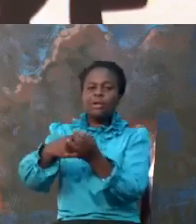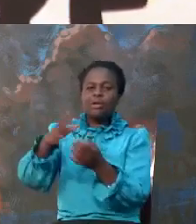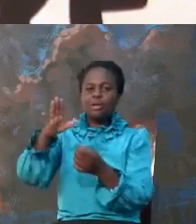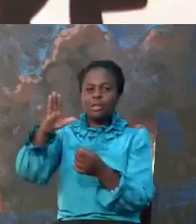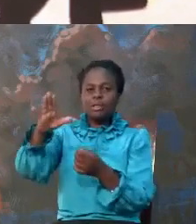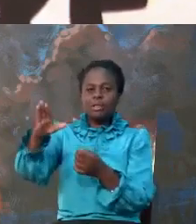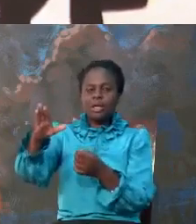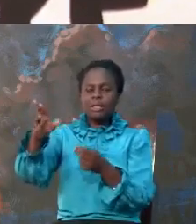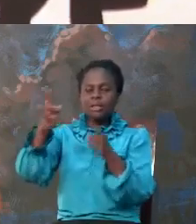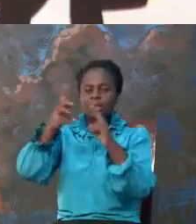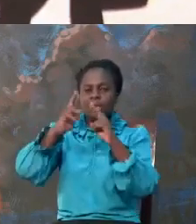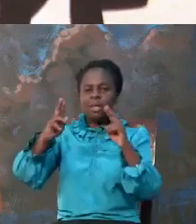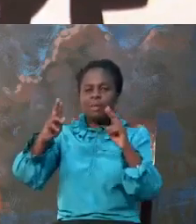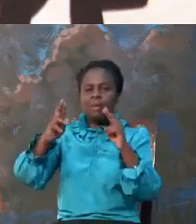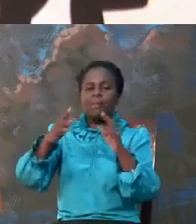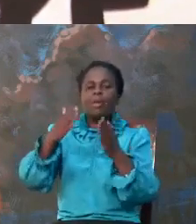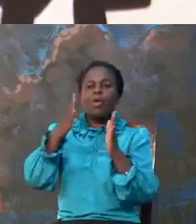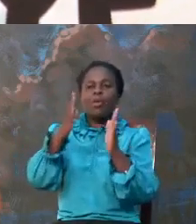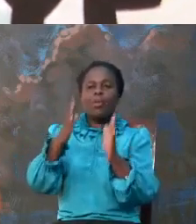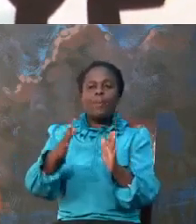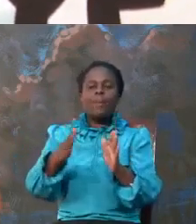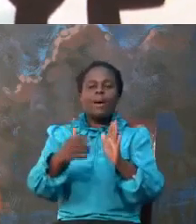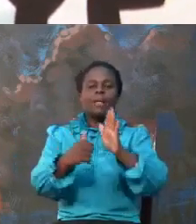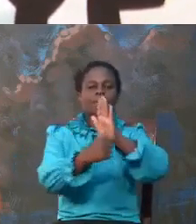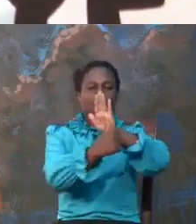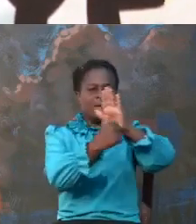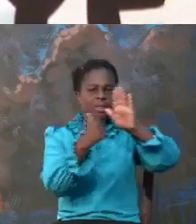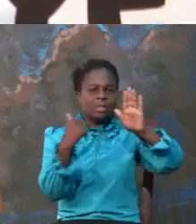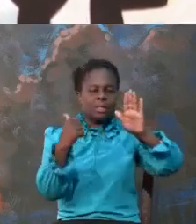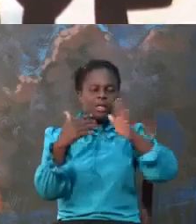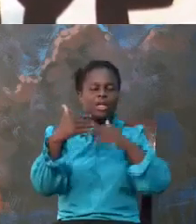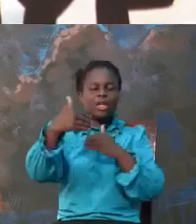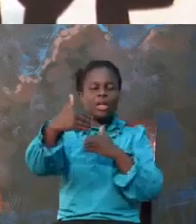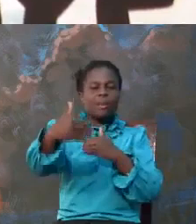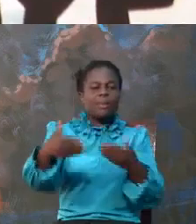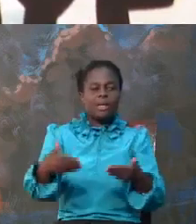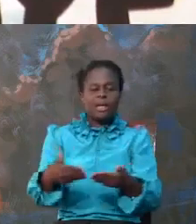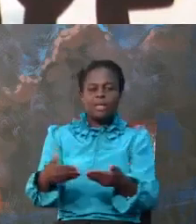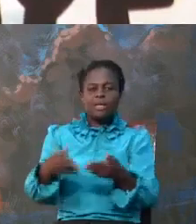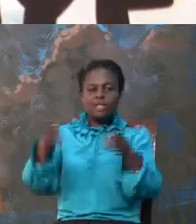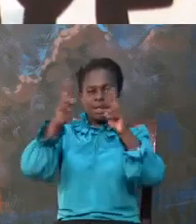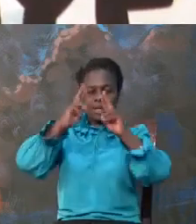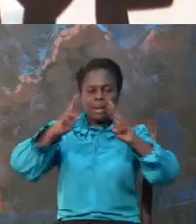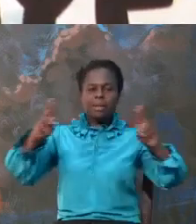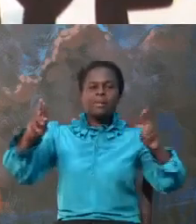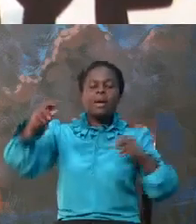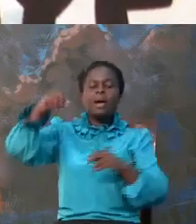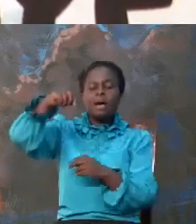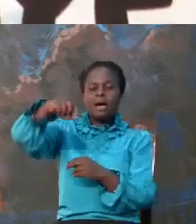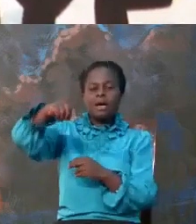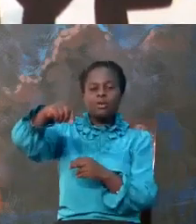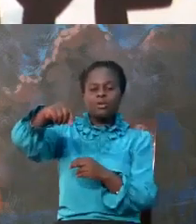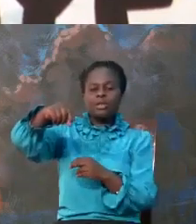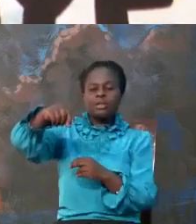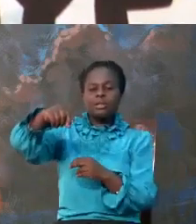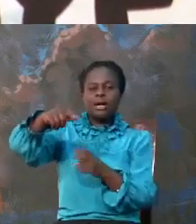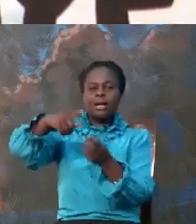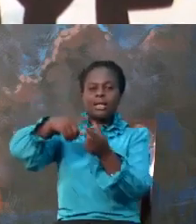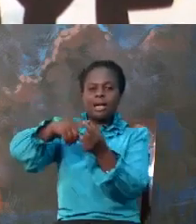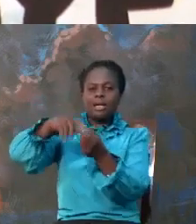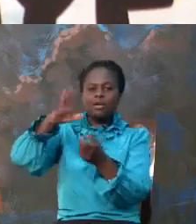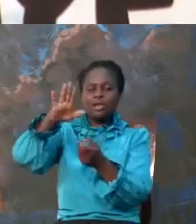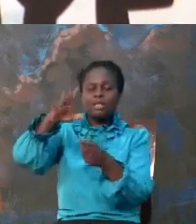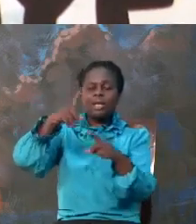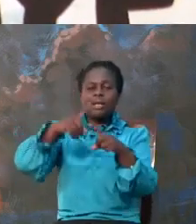wa mashariki, na mbele ya kiti cha rehema atainyunyiza ile damu kwa kidole chake